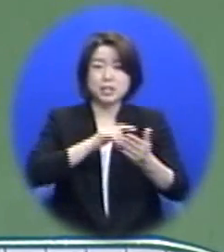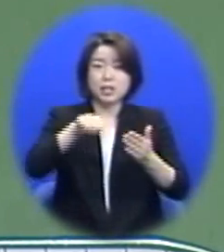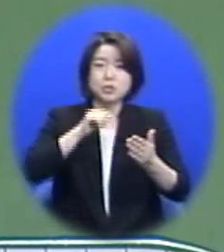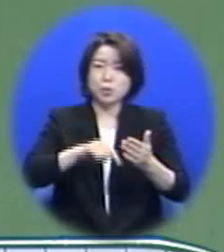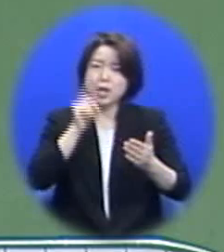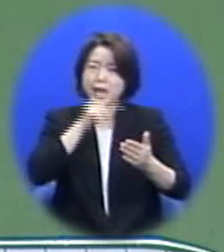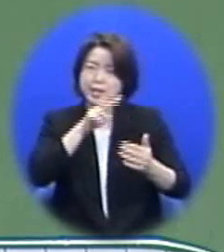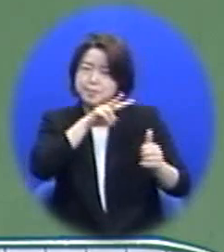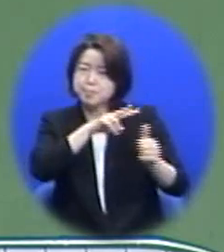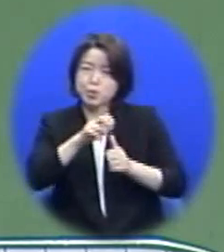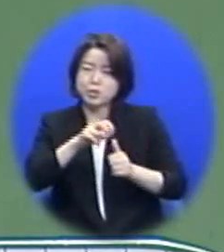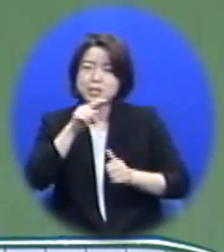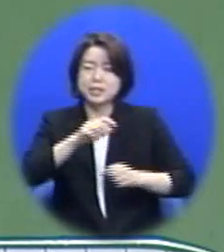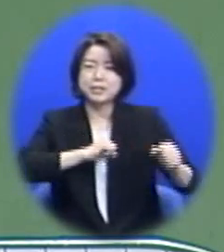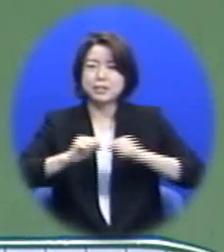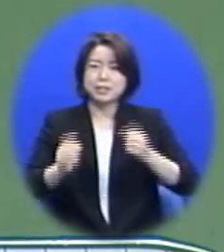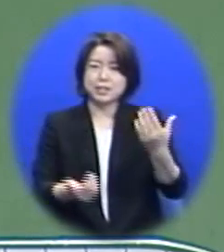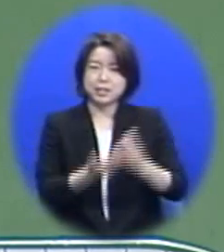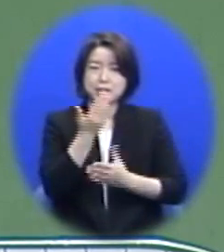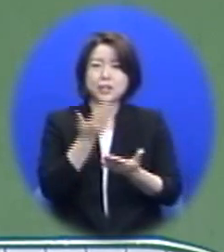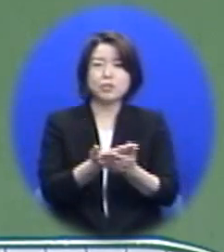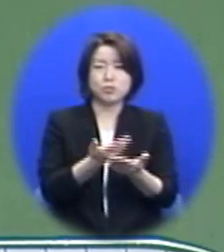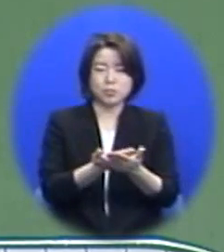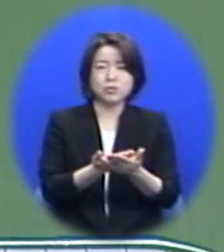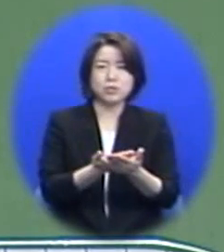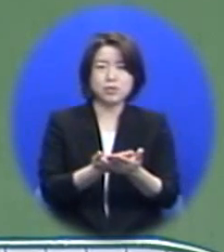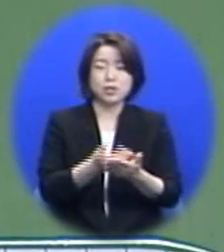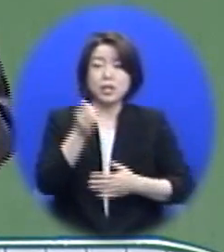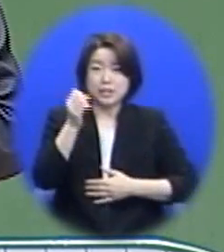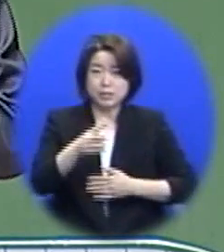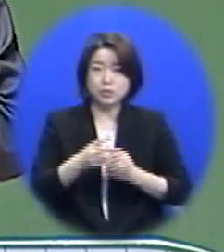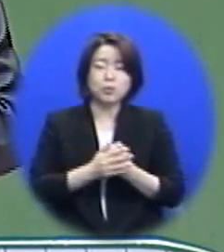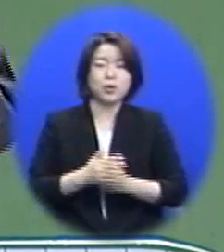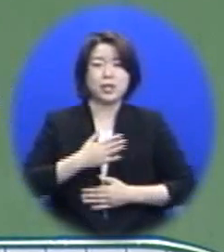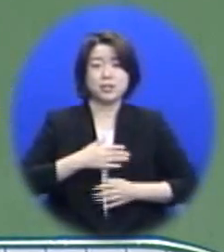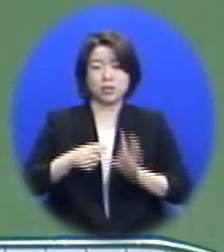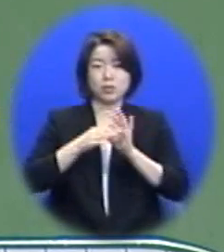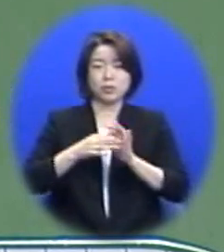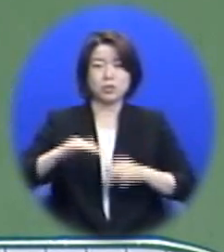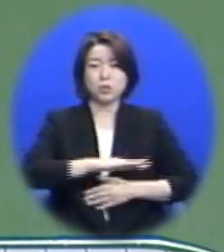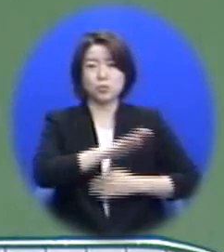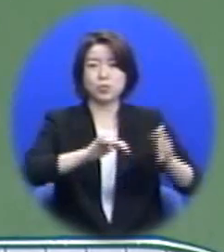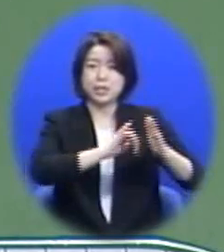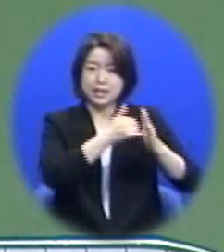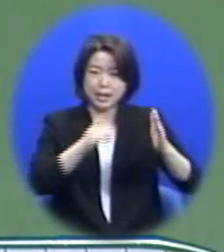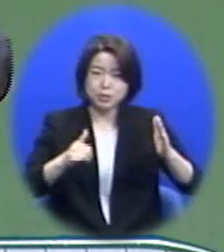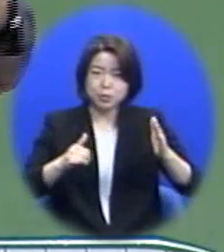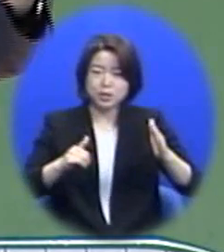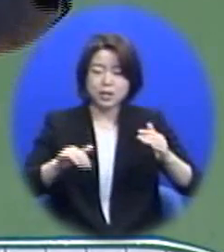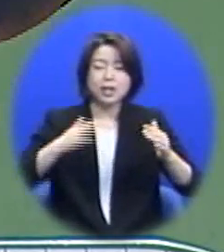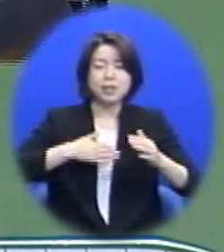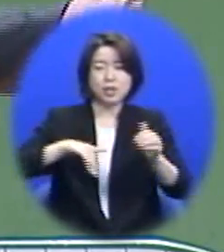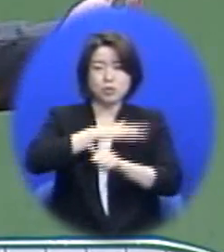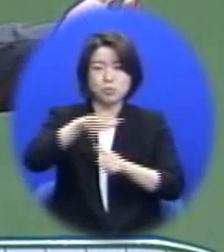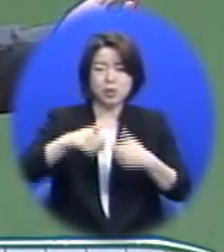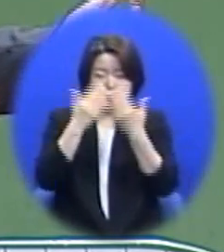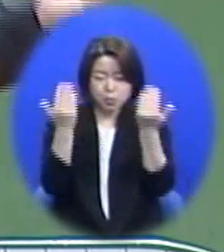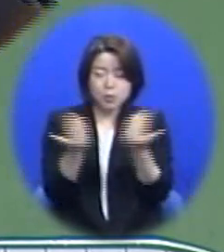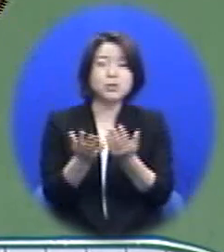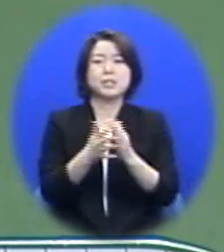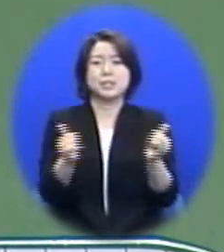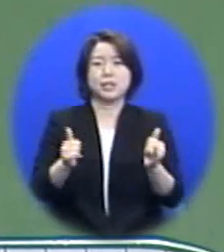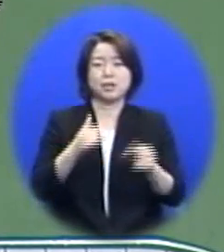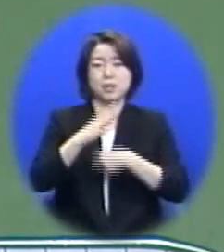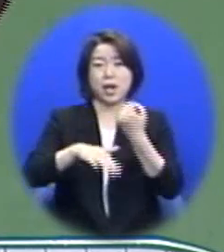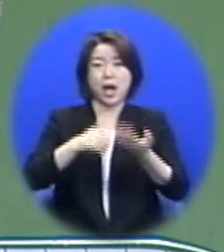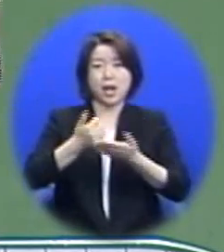악이 미워지는 그 역사가 일어나게 해주옵소서 그리고 저를 통해서 우리 가족들이 다 내 주변에 있는 모든들이 다